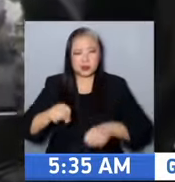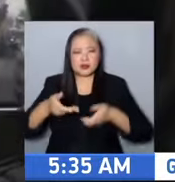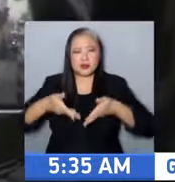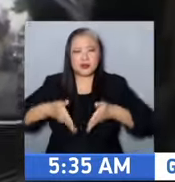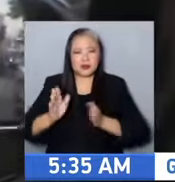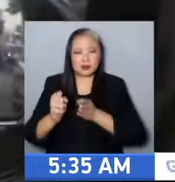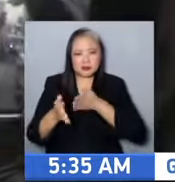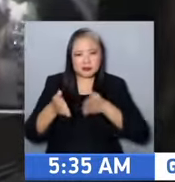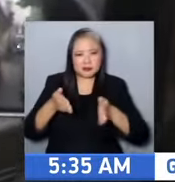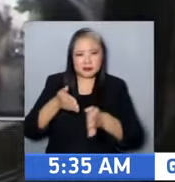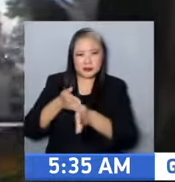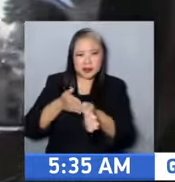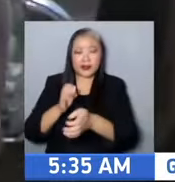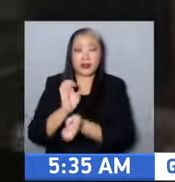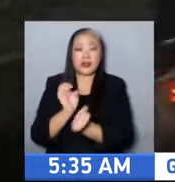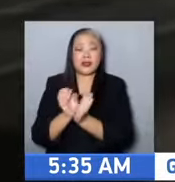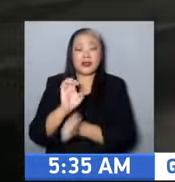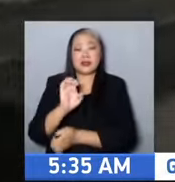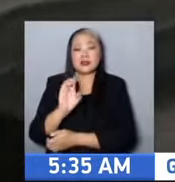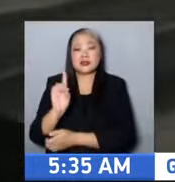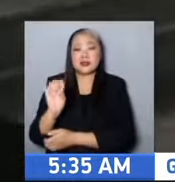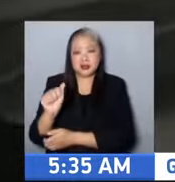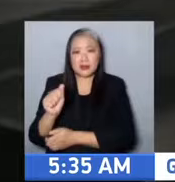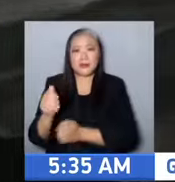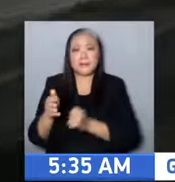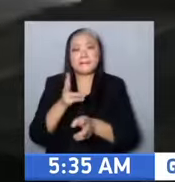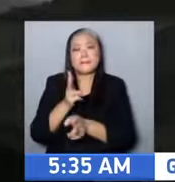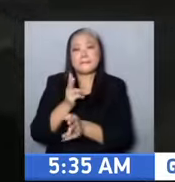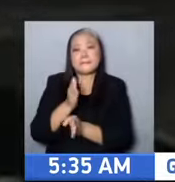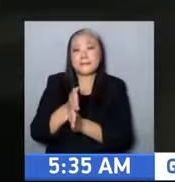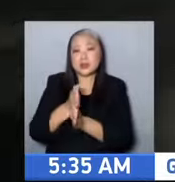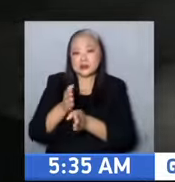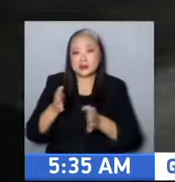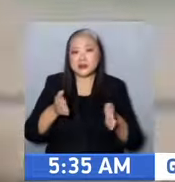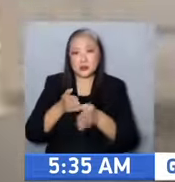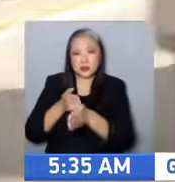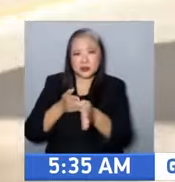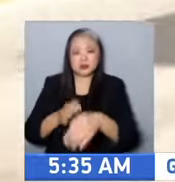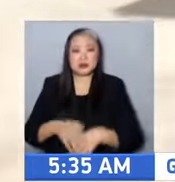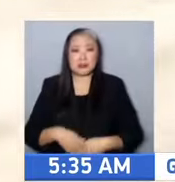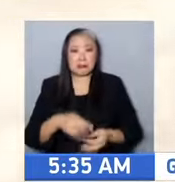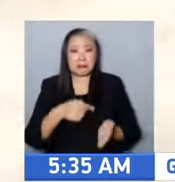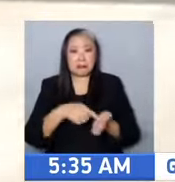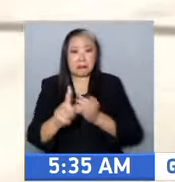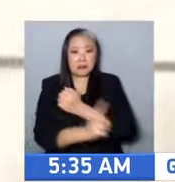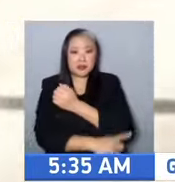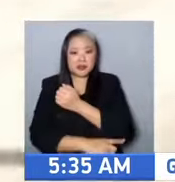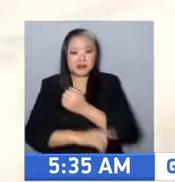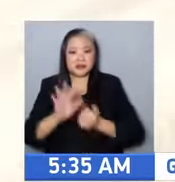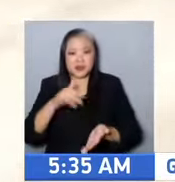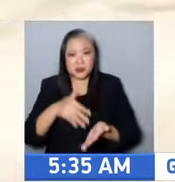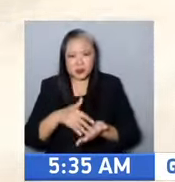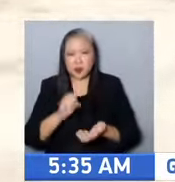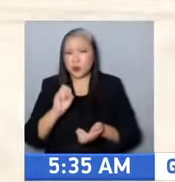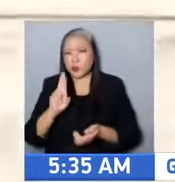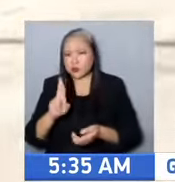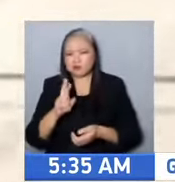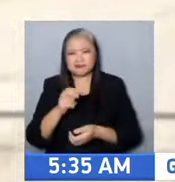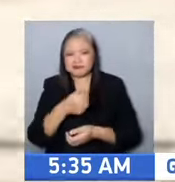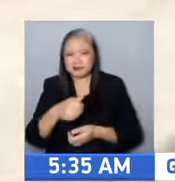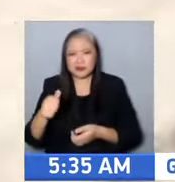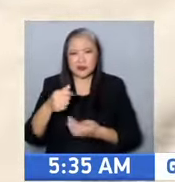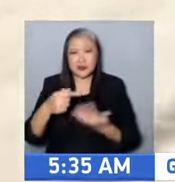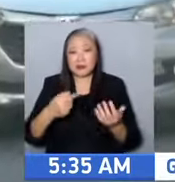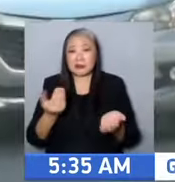₱5,000 hanggang ₱35,000, depende kung ilang beses nang lumabag. Maaari rin suspindihin o i-revoke ang